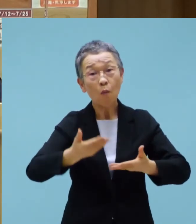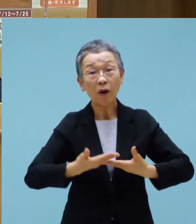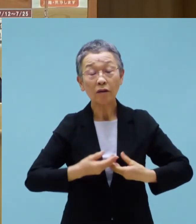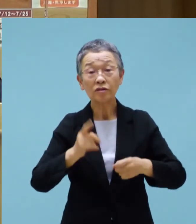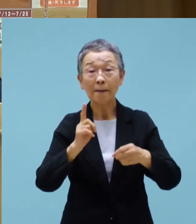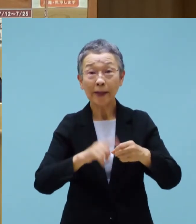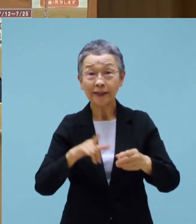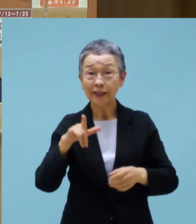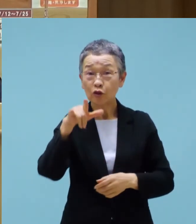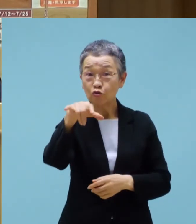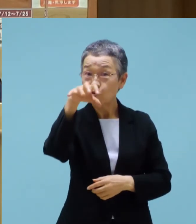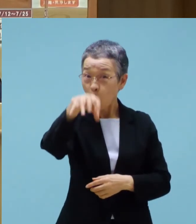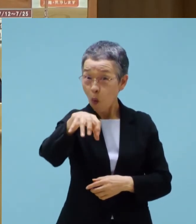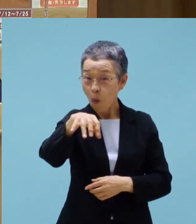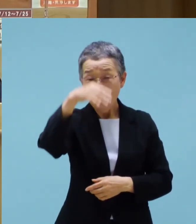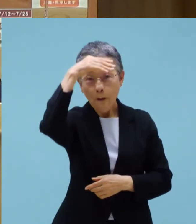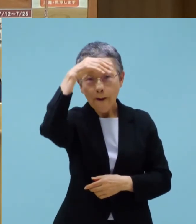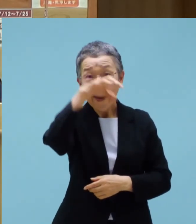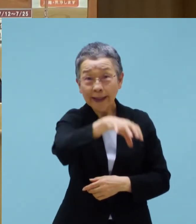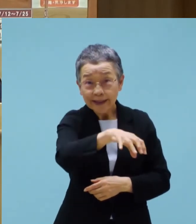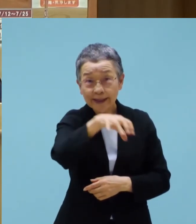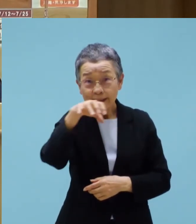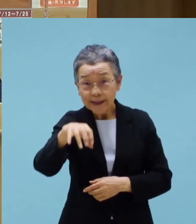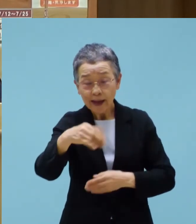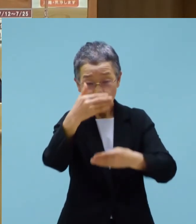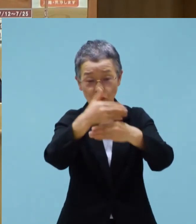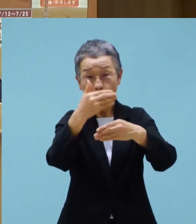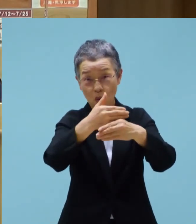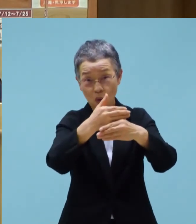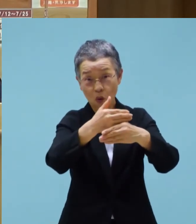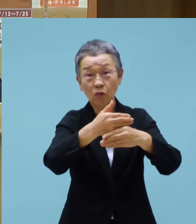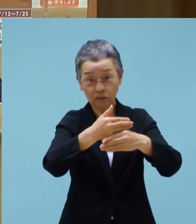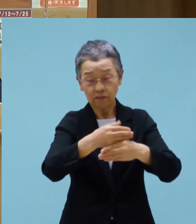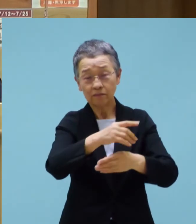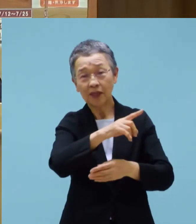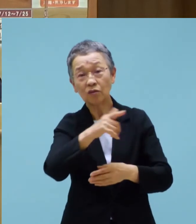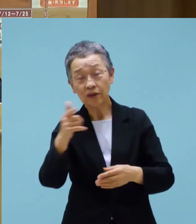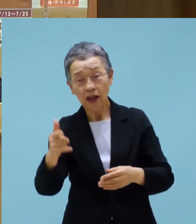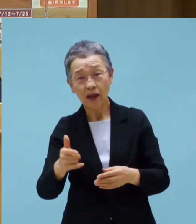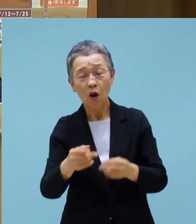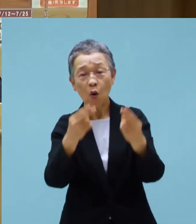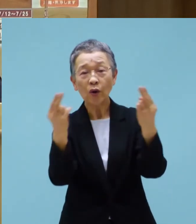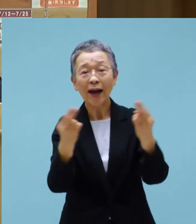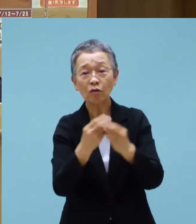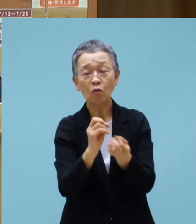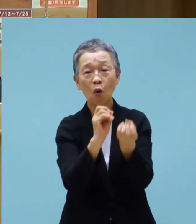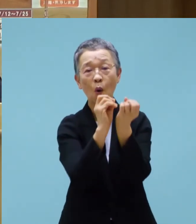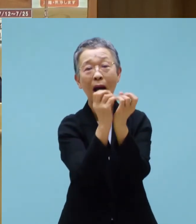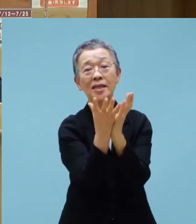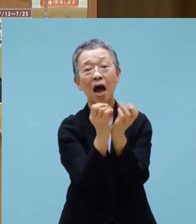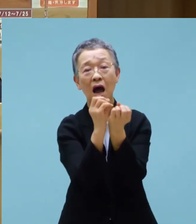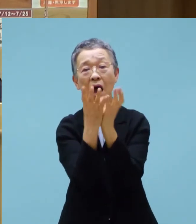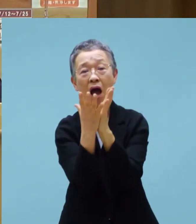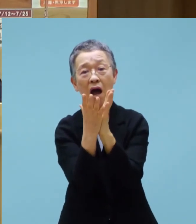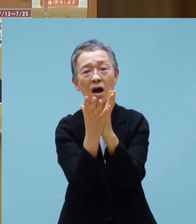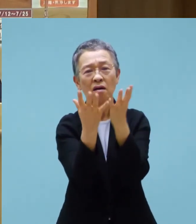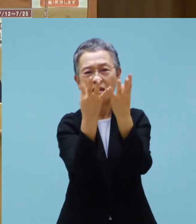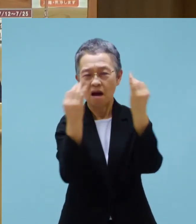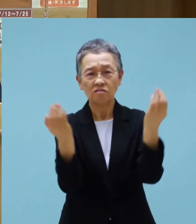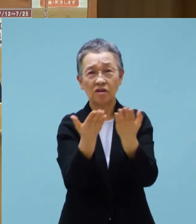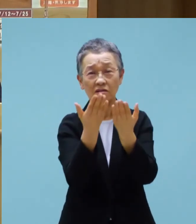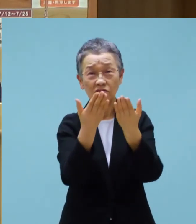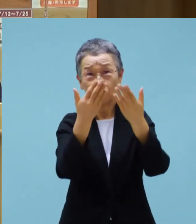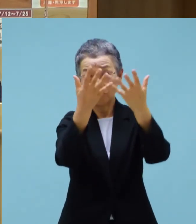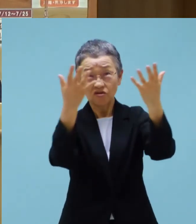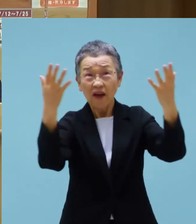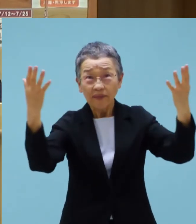とか駅、また道庁、そういった道産の花器をふんだんに用いたウェルカムフラワーなど